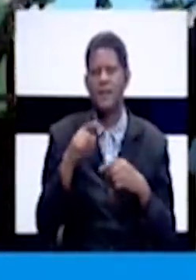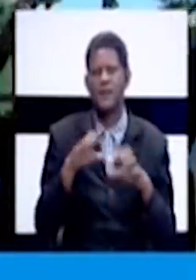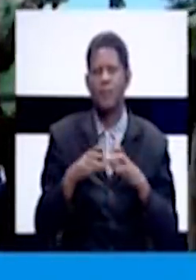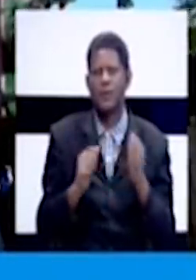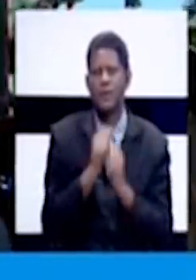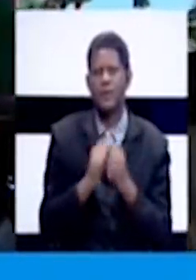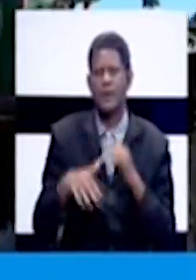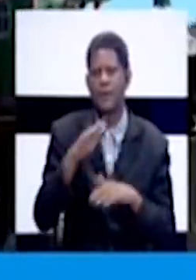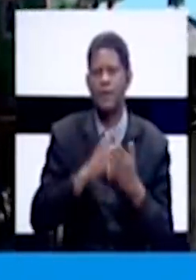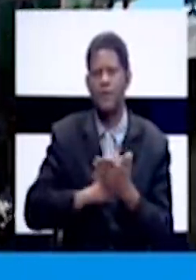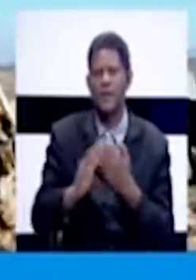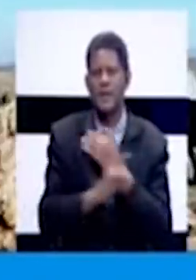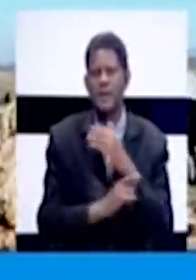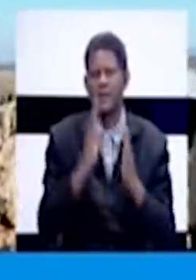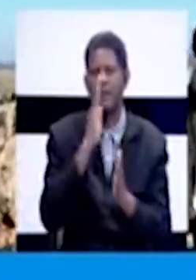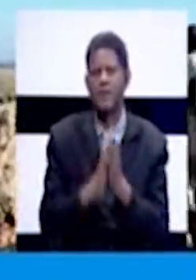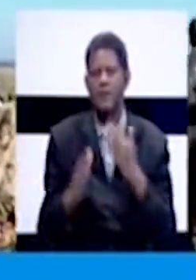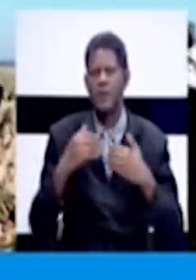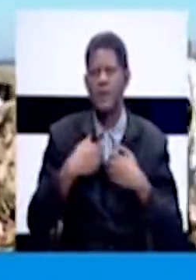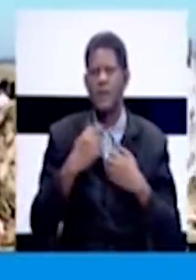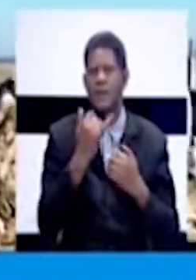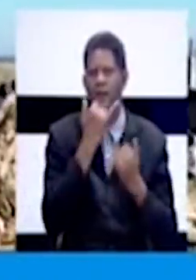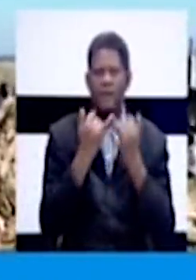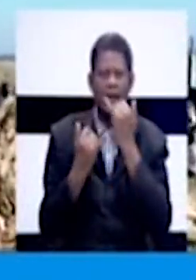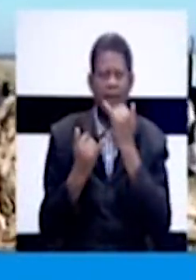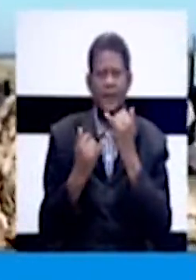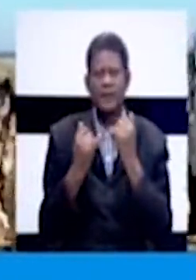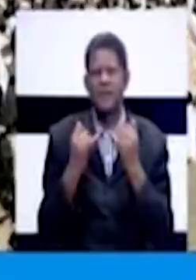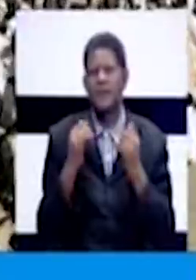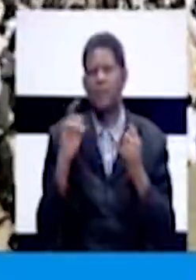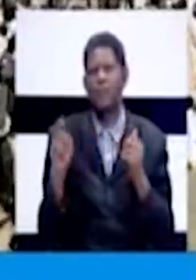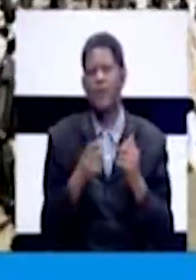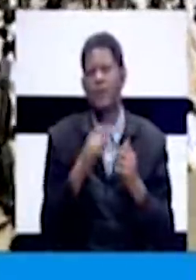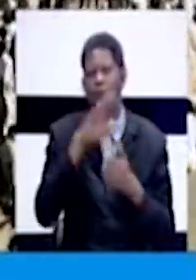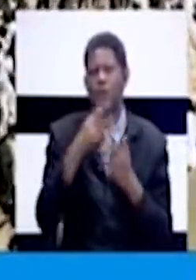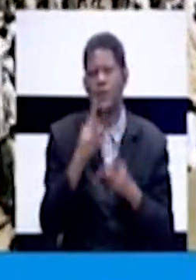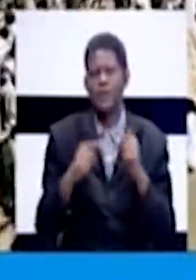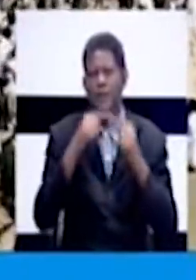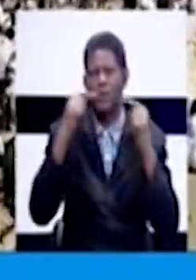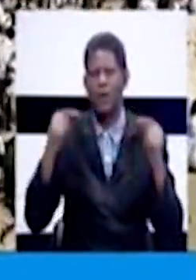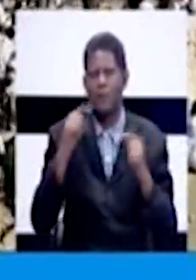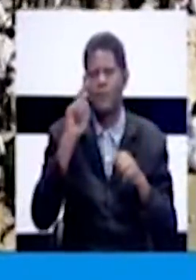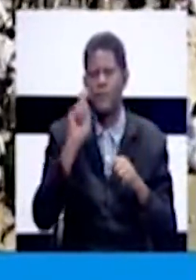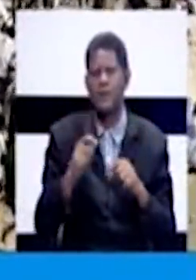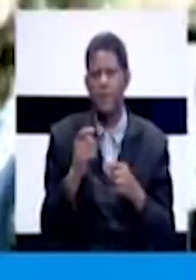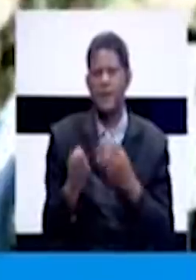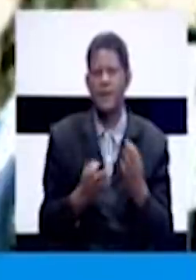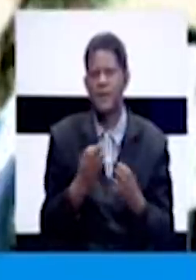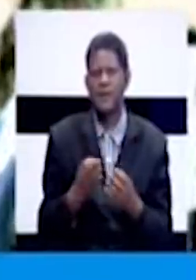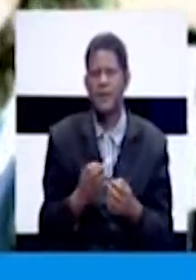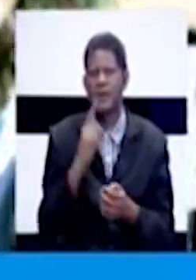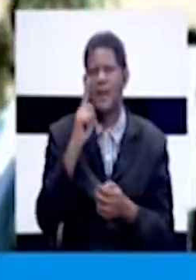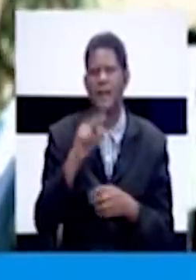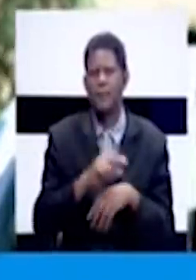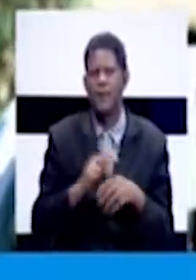دبعت قبل علي نصها زيقات زفتس أم زلو مسكحك حتي قفعتات بمخانهم كل هزبي كخننهم كم زقبع حبيرهم حاد بهير